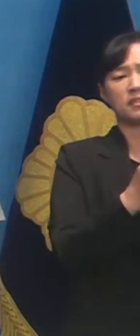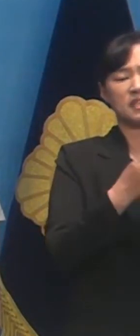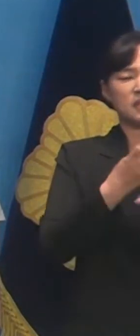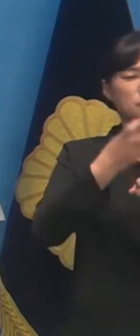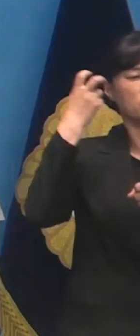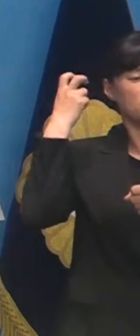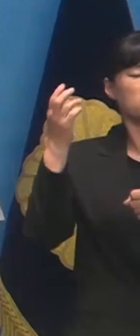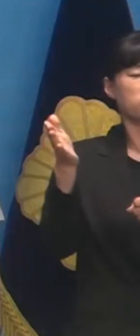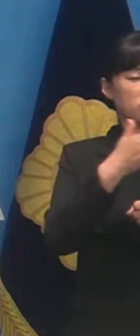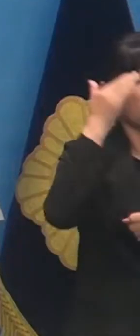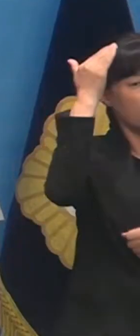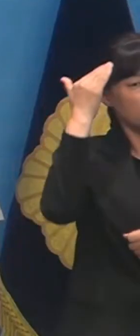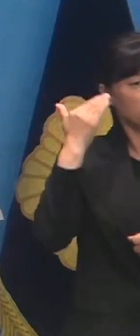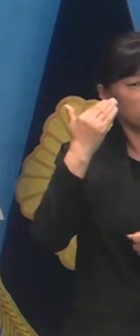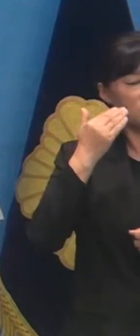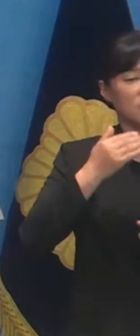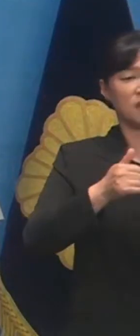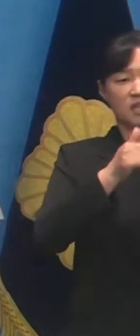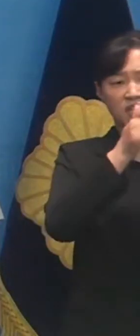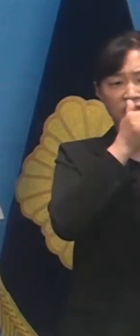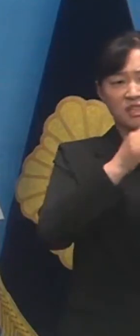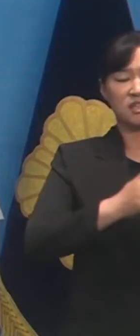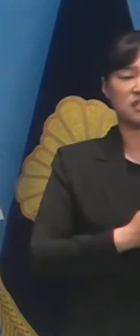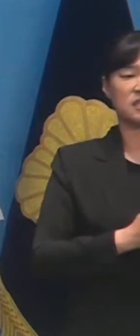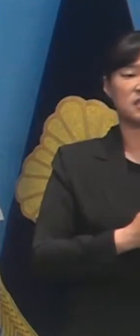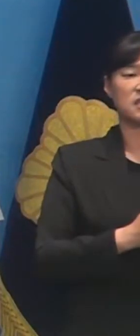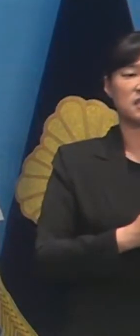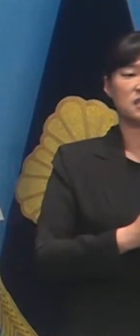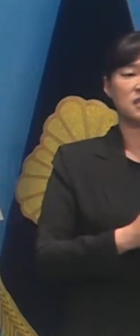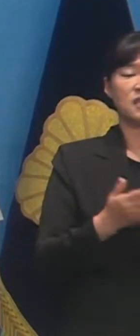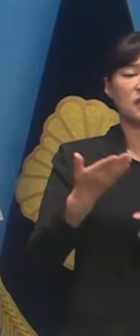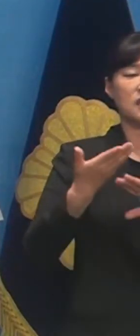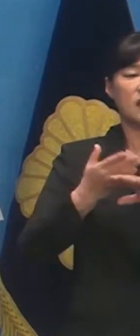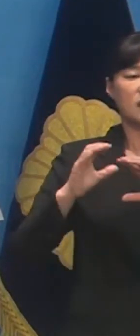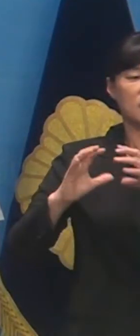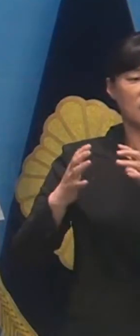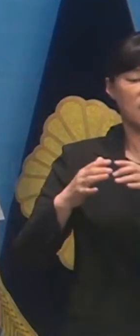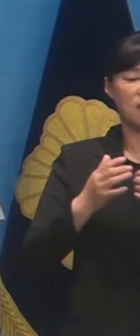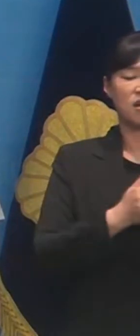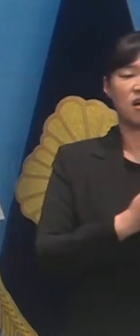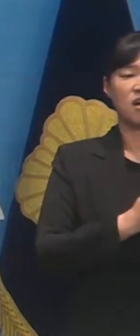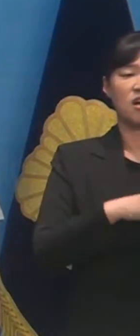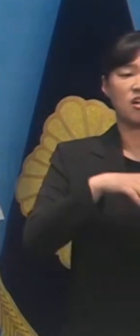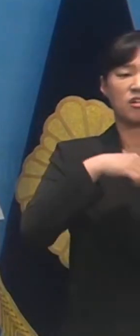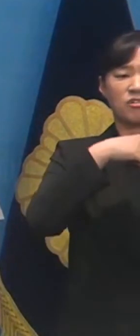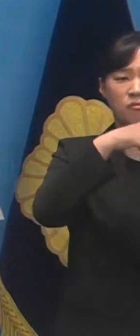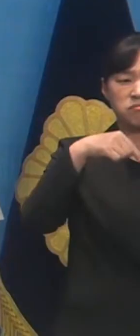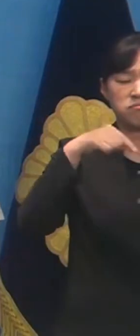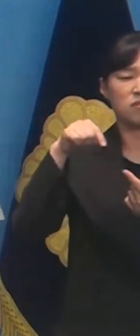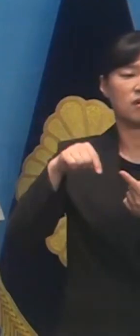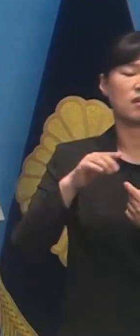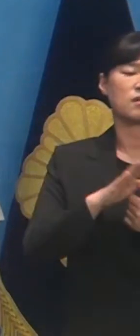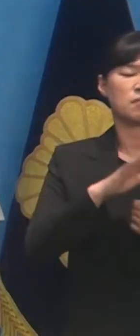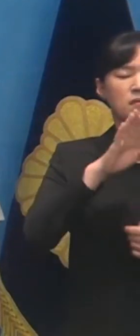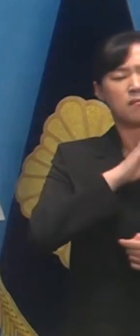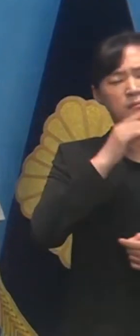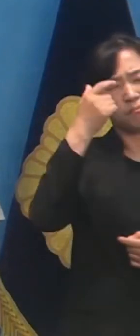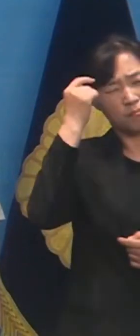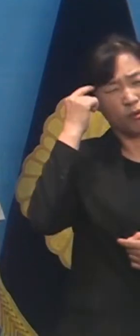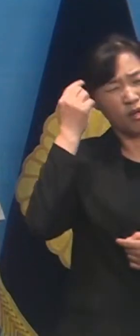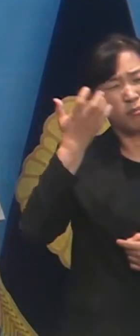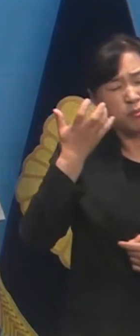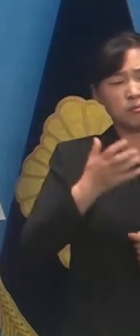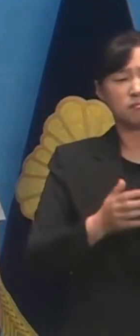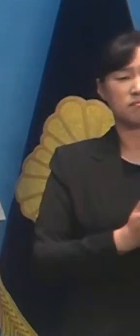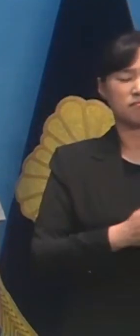20년 전부터 한국에 들어온 트럼프들이 외투 기업의 배짱 경영에 골머리를 앓고 있으며